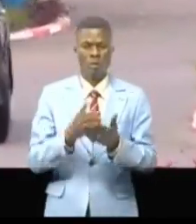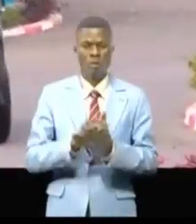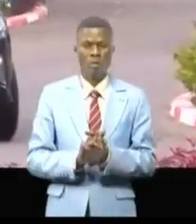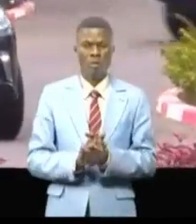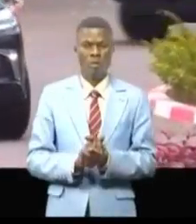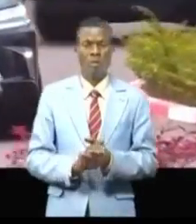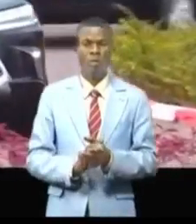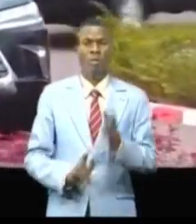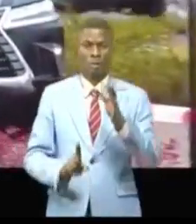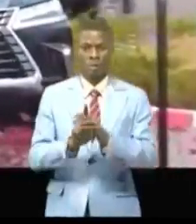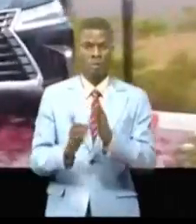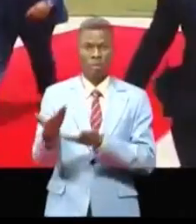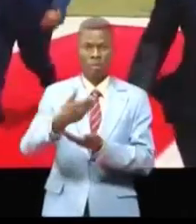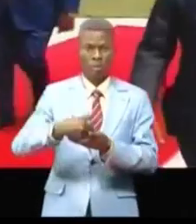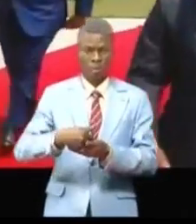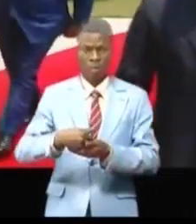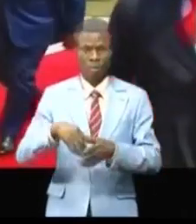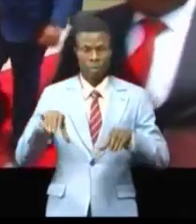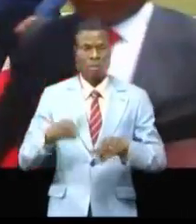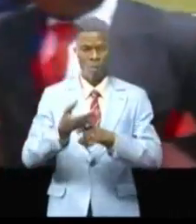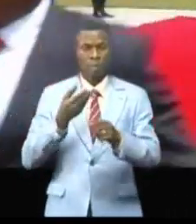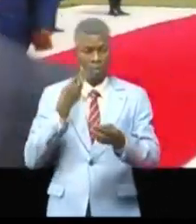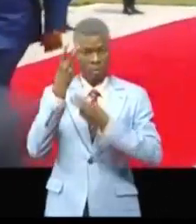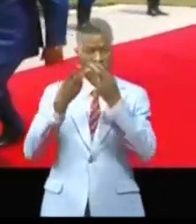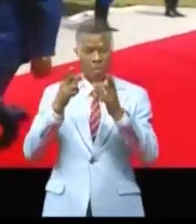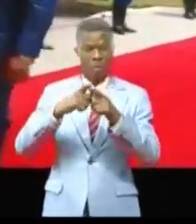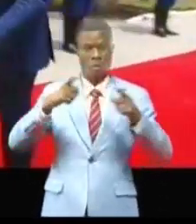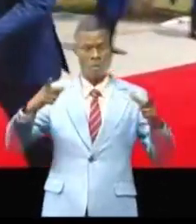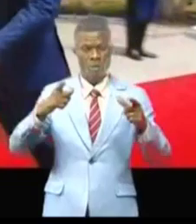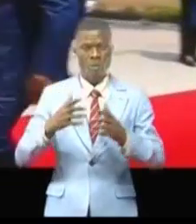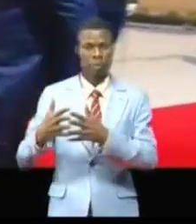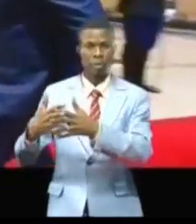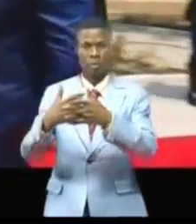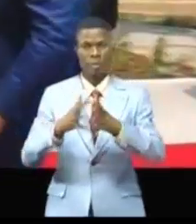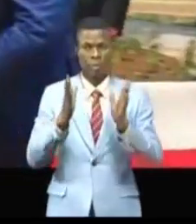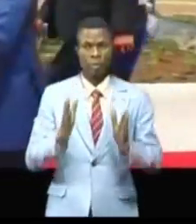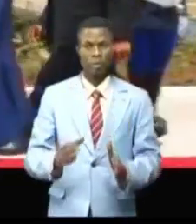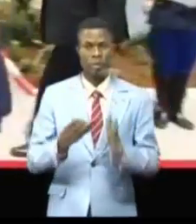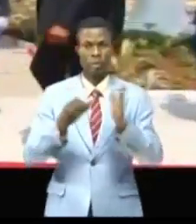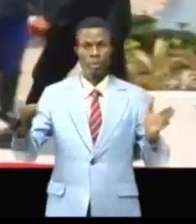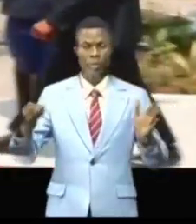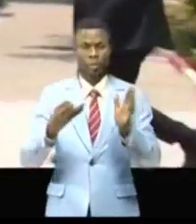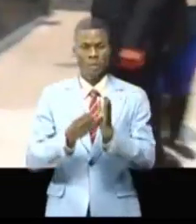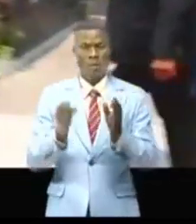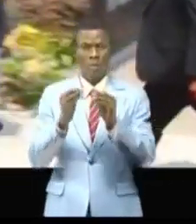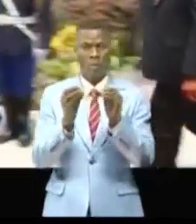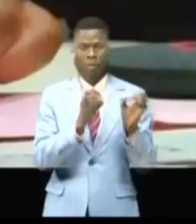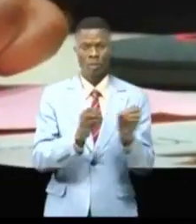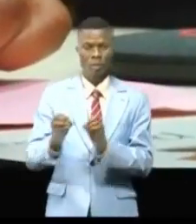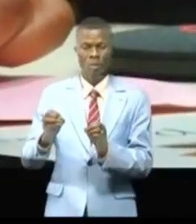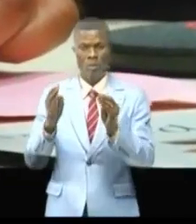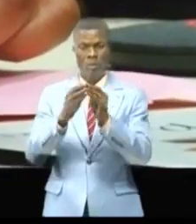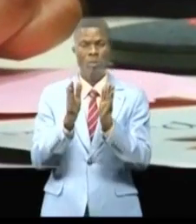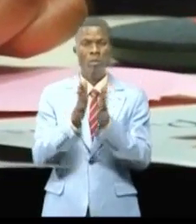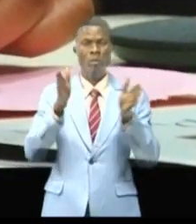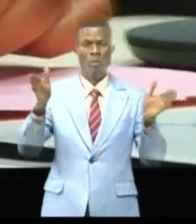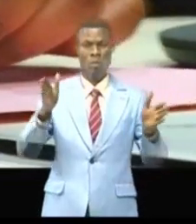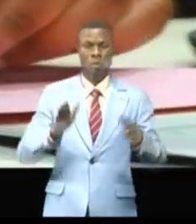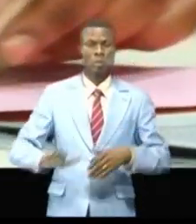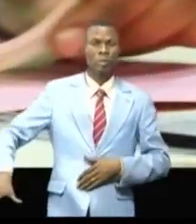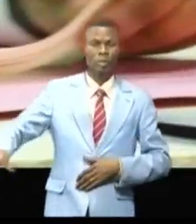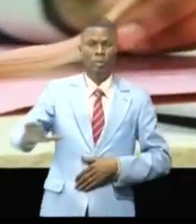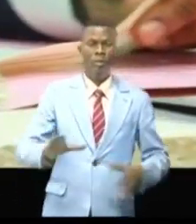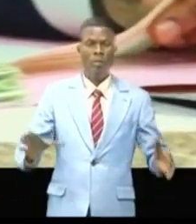Aussitôt retourné au pays, après sa brillante participation à la 77e session ordinaire de l'Assemblée générale des Nations